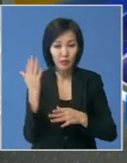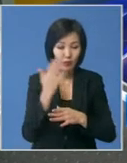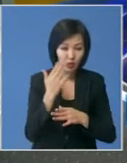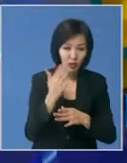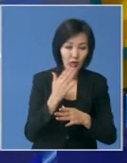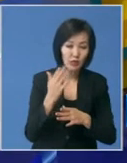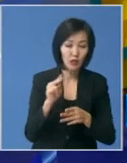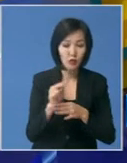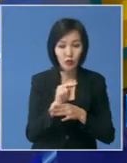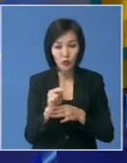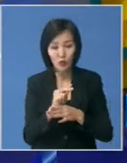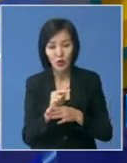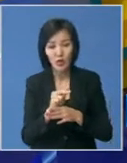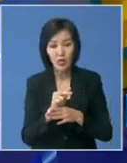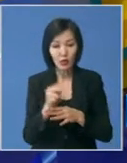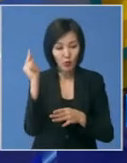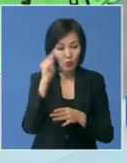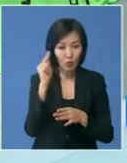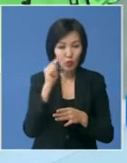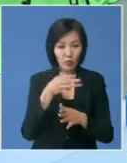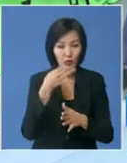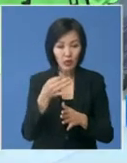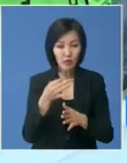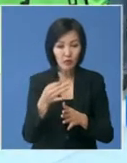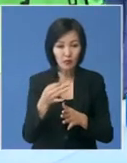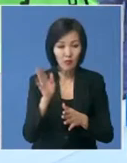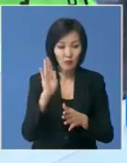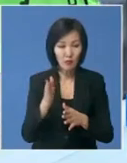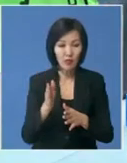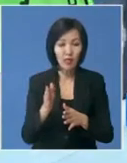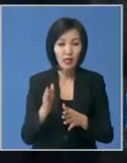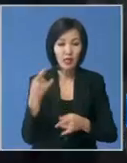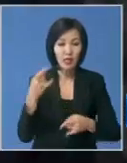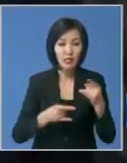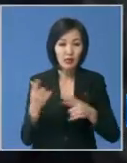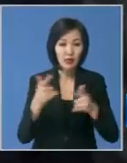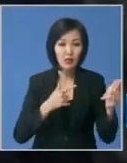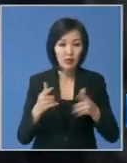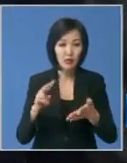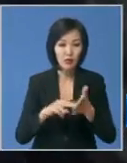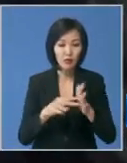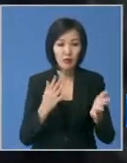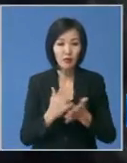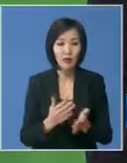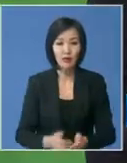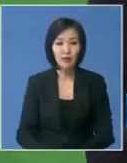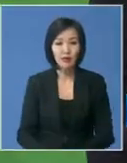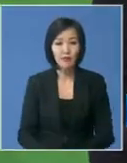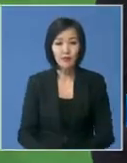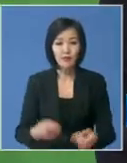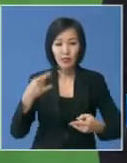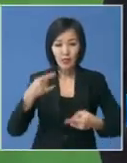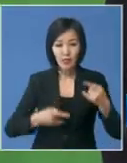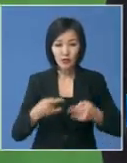секілді мамандардан дәріс алып, тәжірибе жинақтайды. Болашақта телебағдарламалар дайындауда жоспарда бар. Бұл